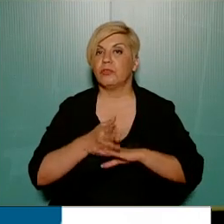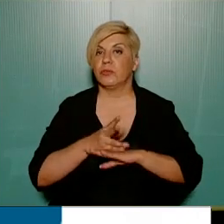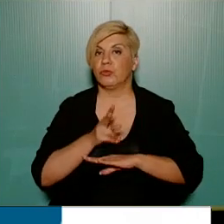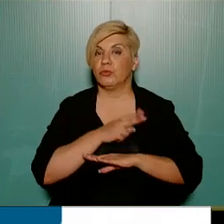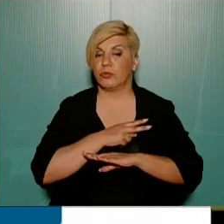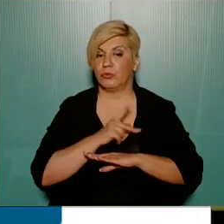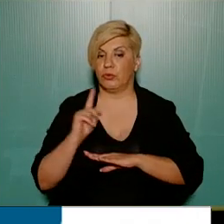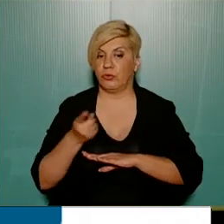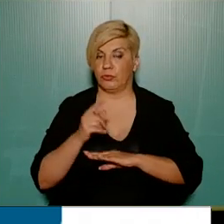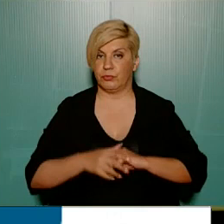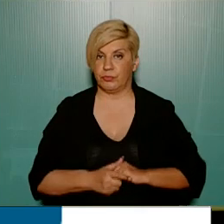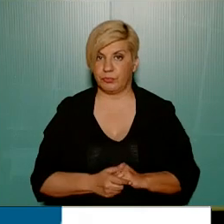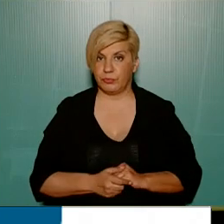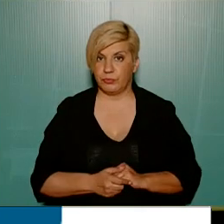όλους.